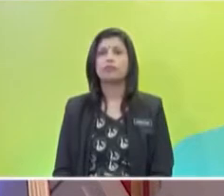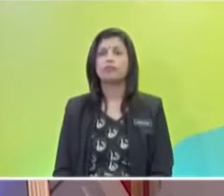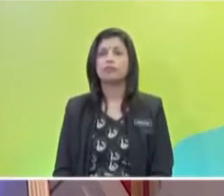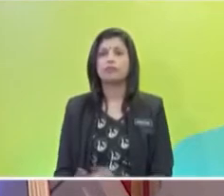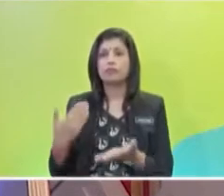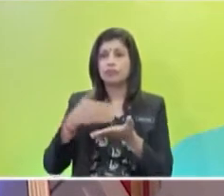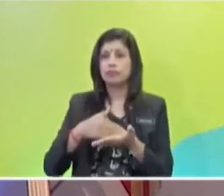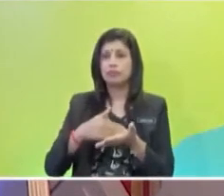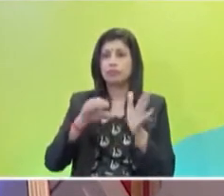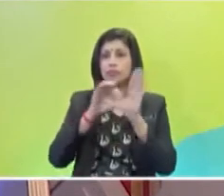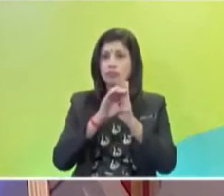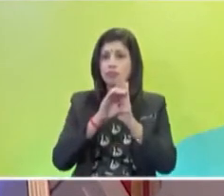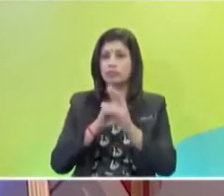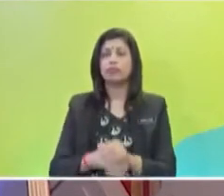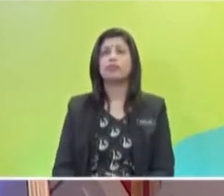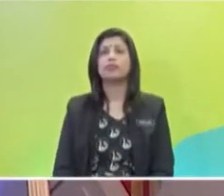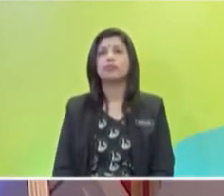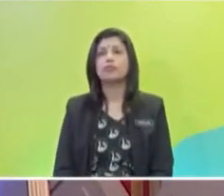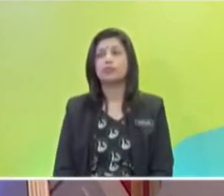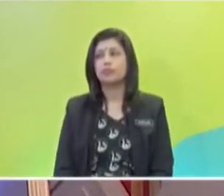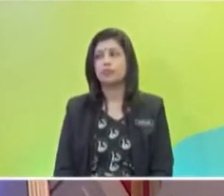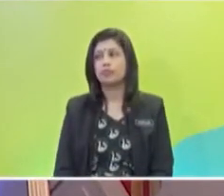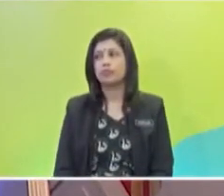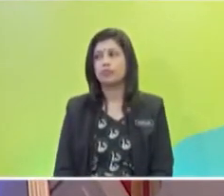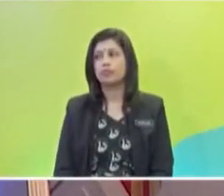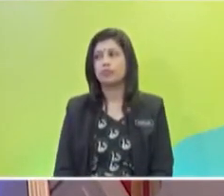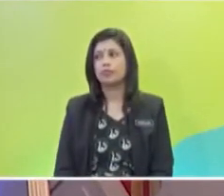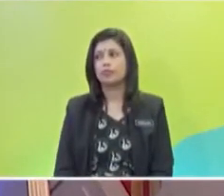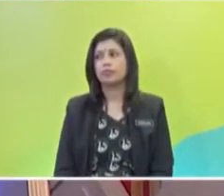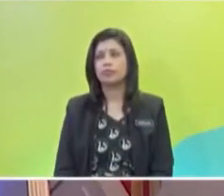lain. Okey. Cikgu bagi